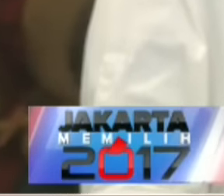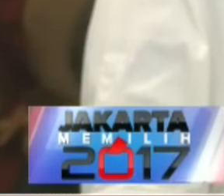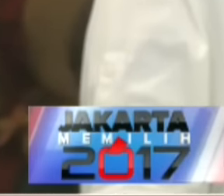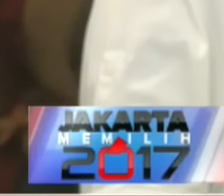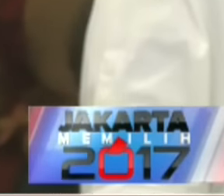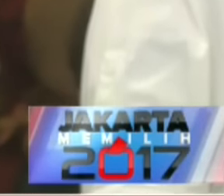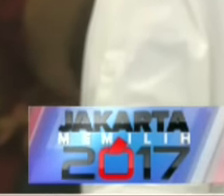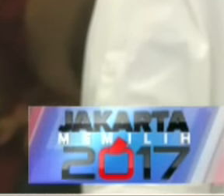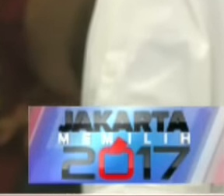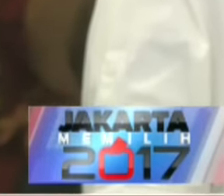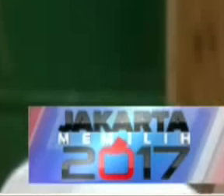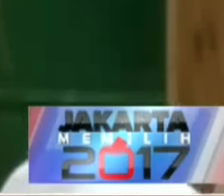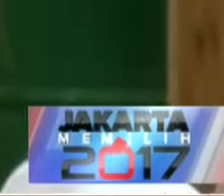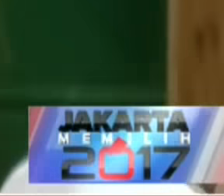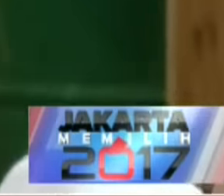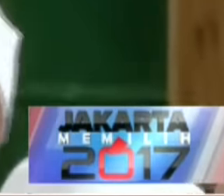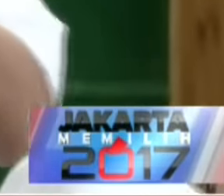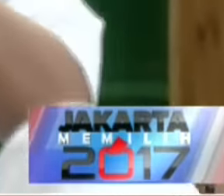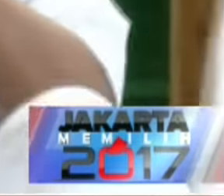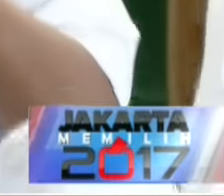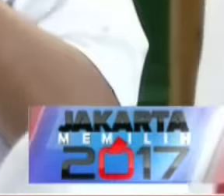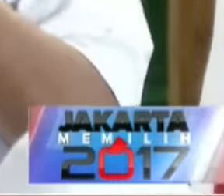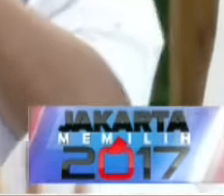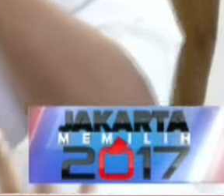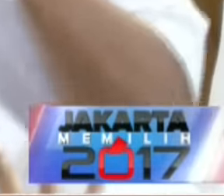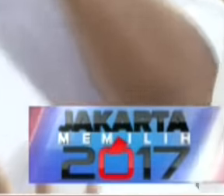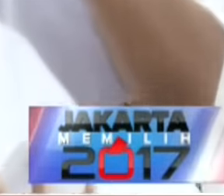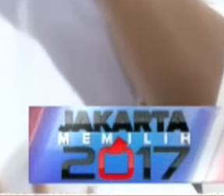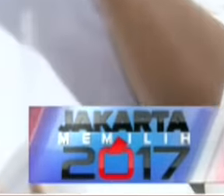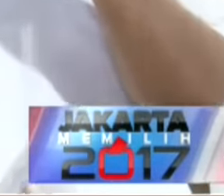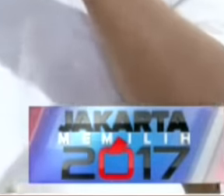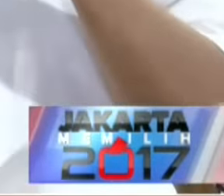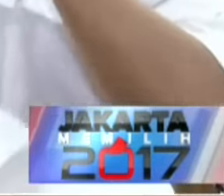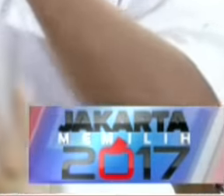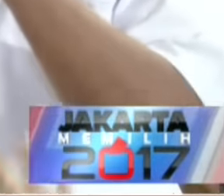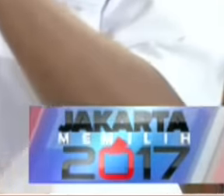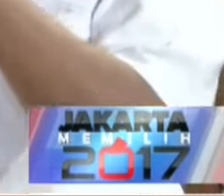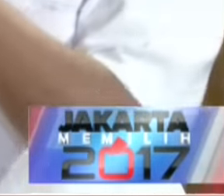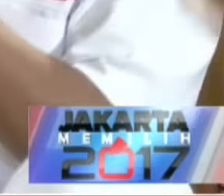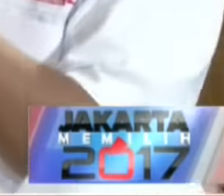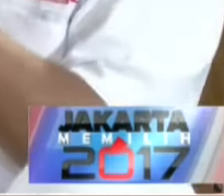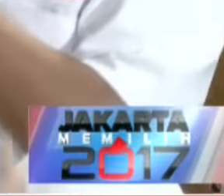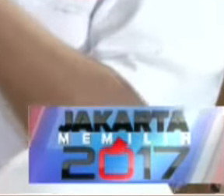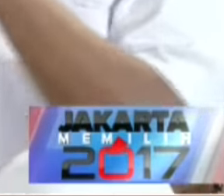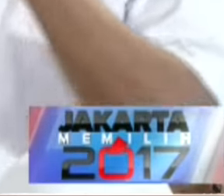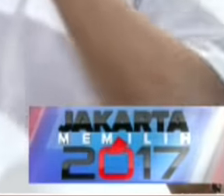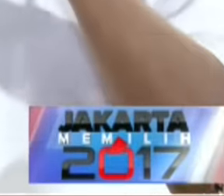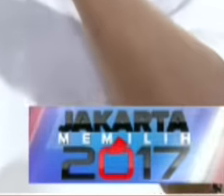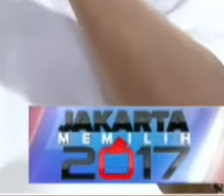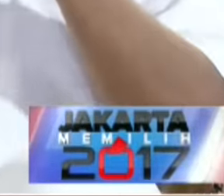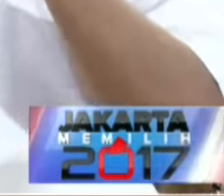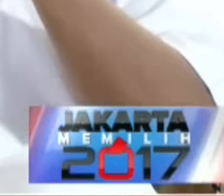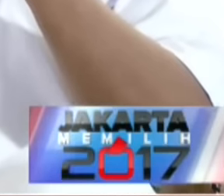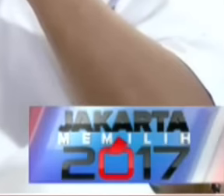membantu ibu-ibu bapak-bapak untuk mendapatkan dana tunai. Ya, untuk mendapatkan dana tunai, itu plusnya. Itu. Baik. Dan